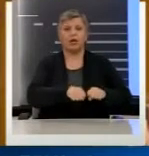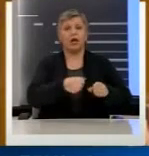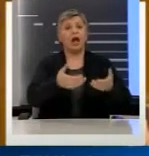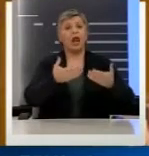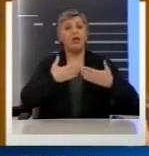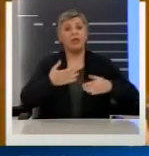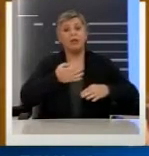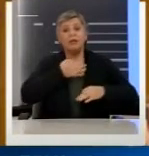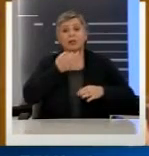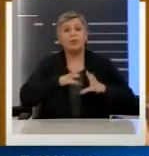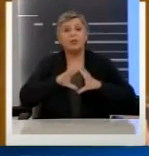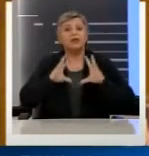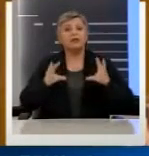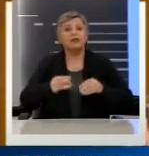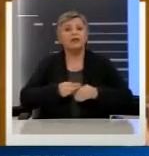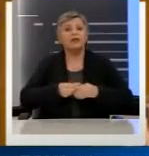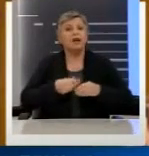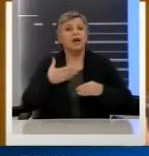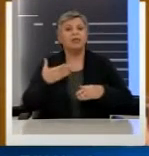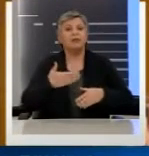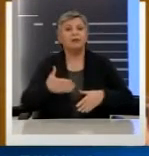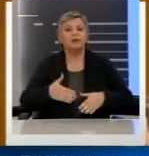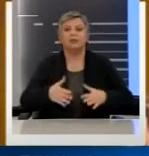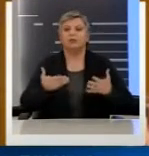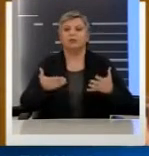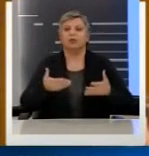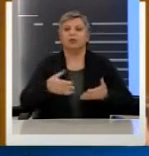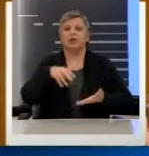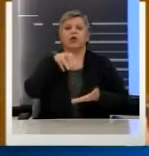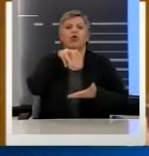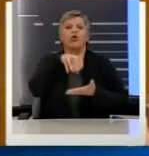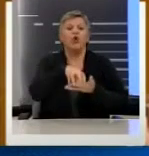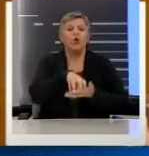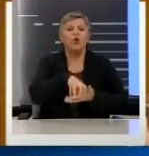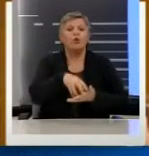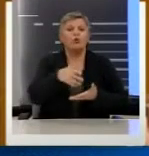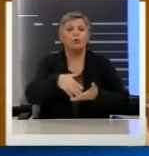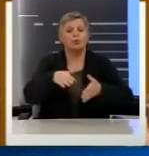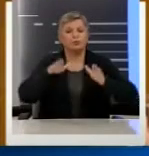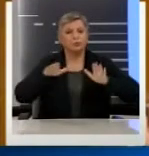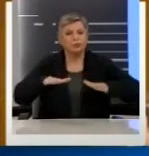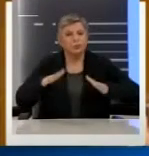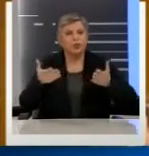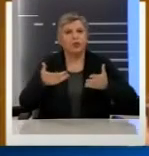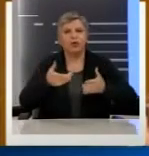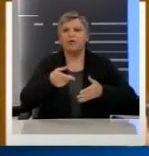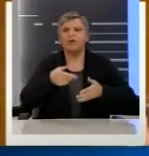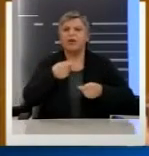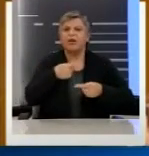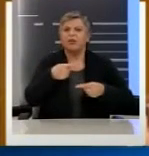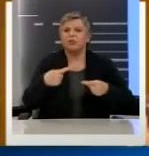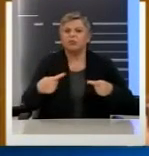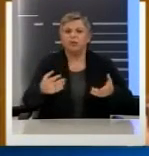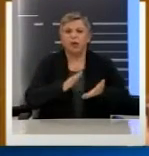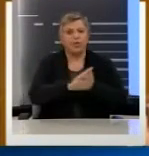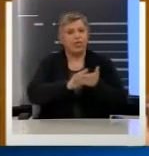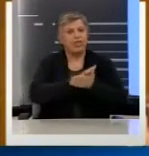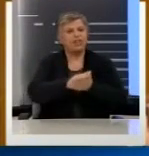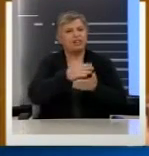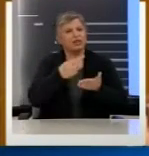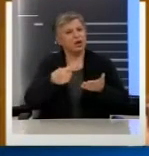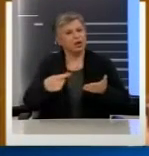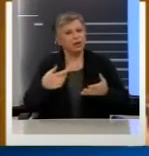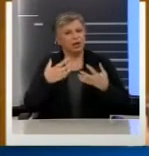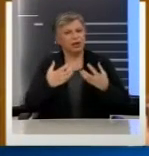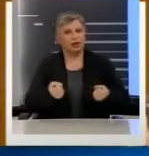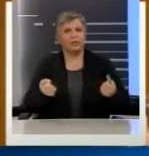χώρων? Αν κάποιος από εσάς, των λατρευτικών χώρων εννοώ των άλλων θρησκειών, αν κάποιος από εσάς είχε κάνει τον